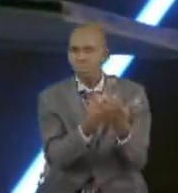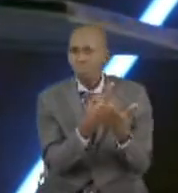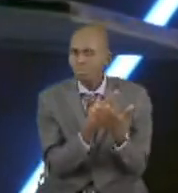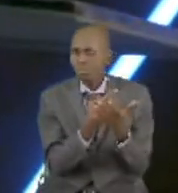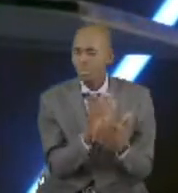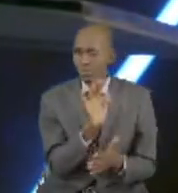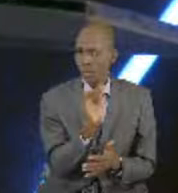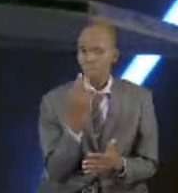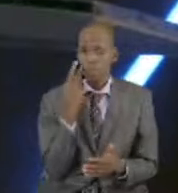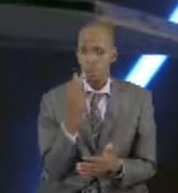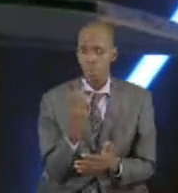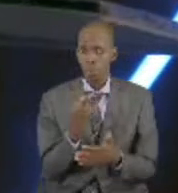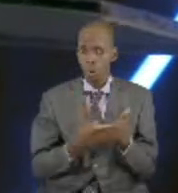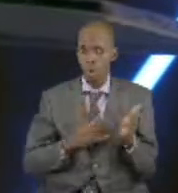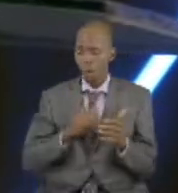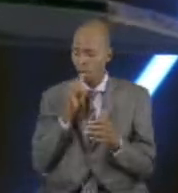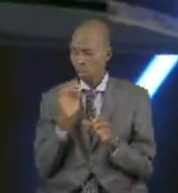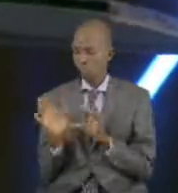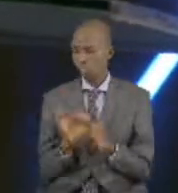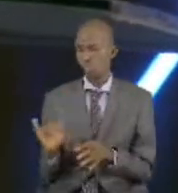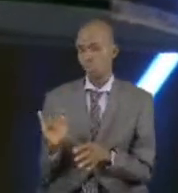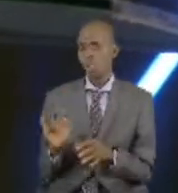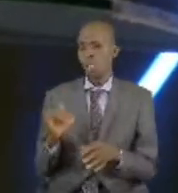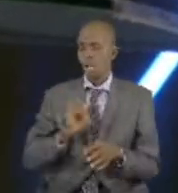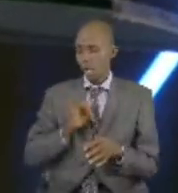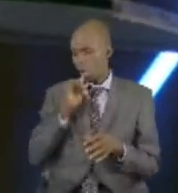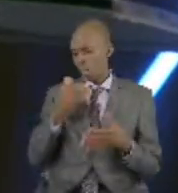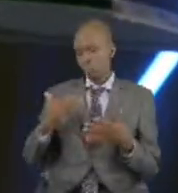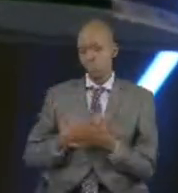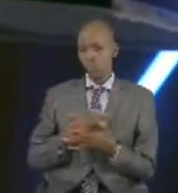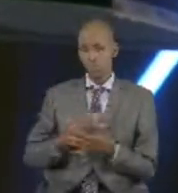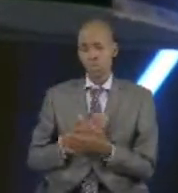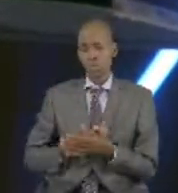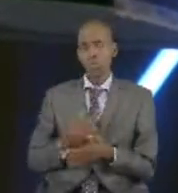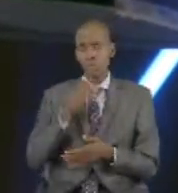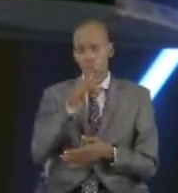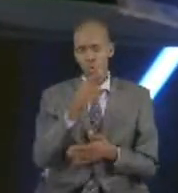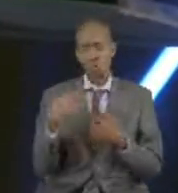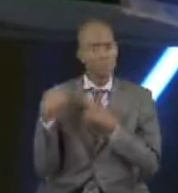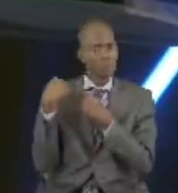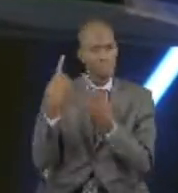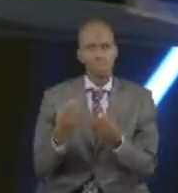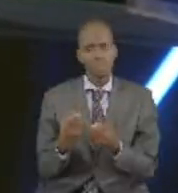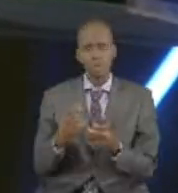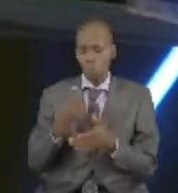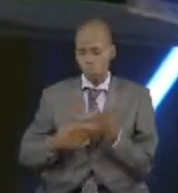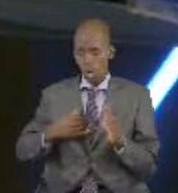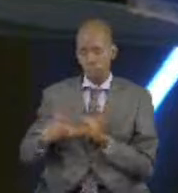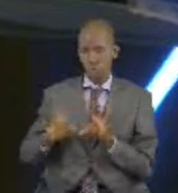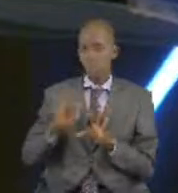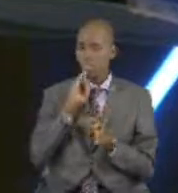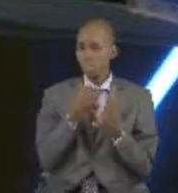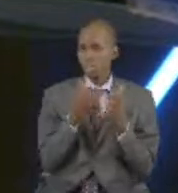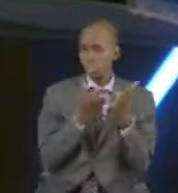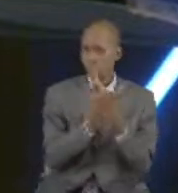ce que je fais parmi les païens. Vous n'étiez pas là avec moi. Est-ce que cela est reconnu par le